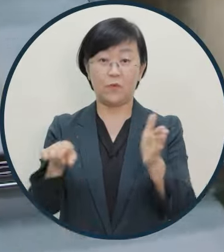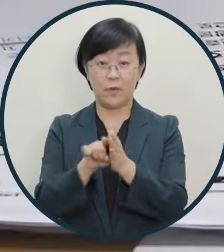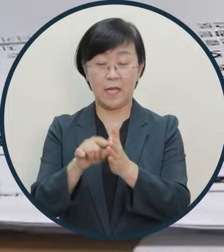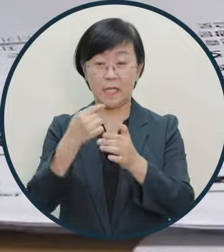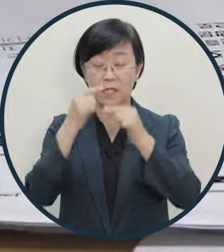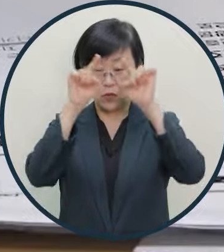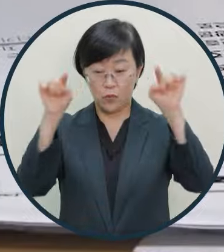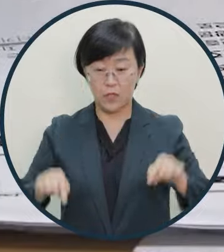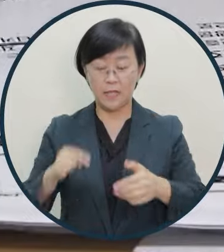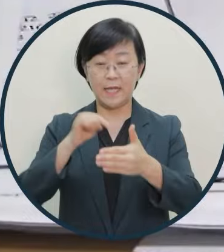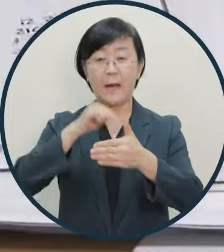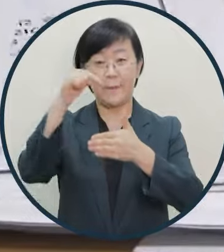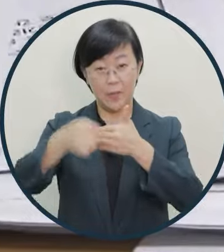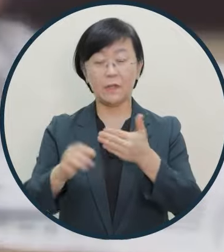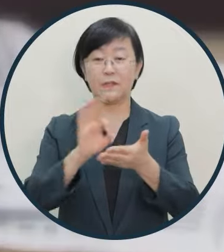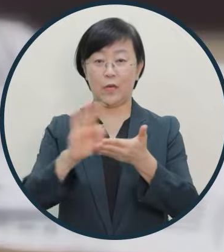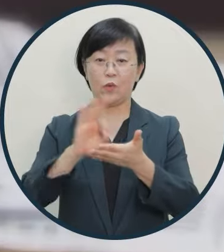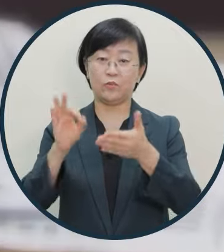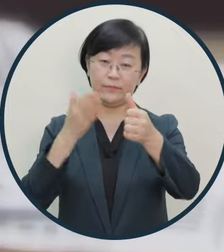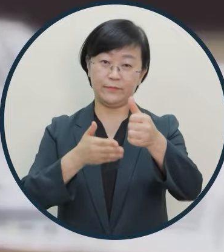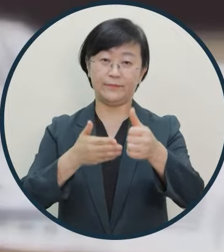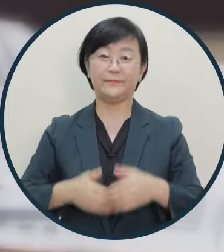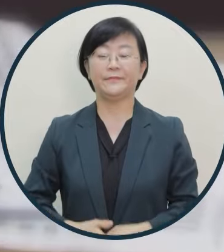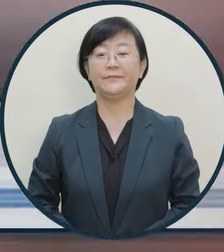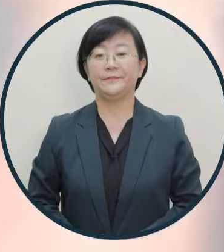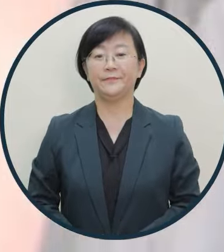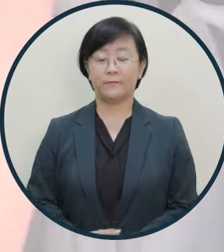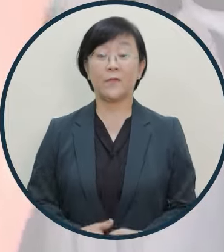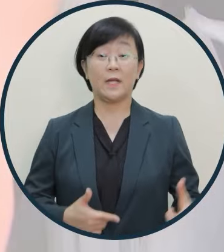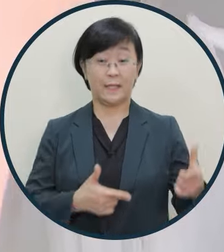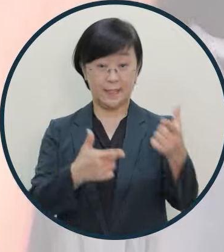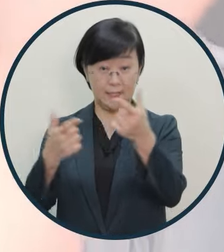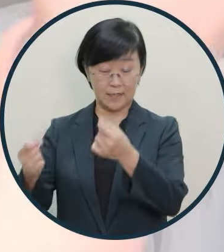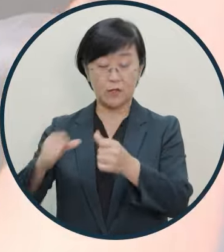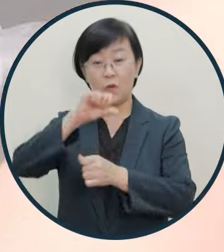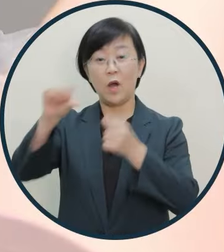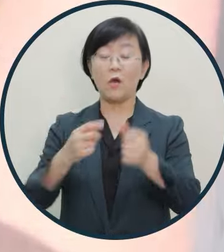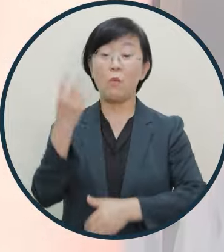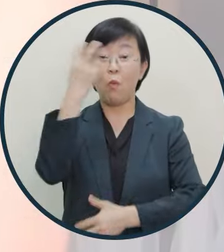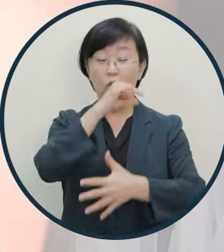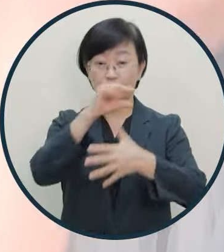위해 이면지는 버리지 말고 재사용해주세요.